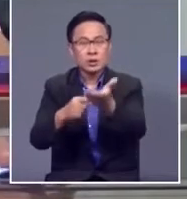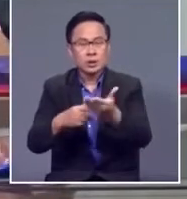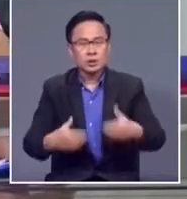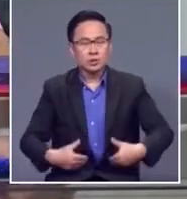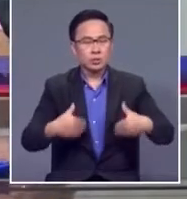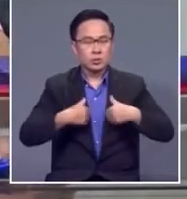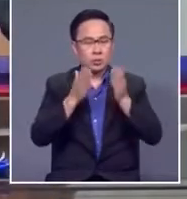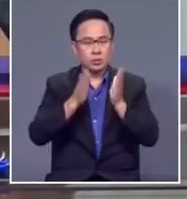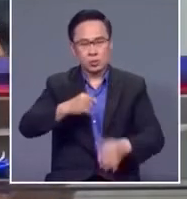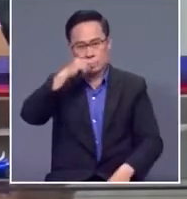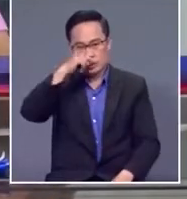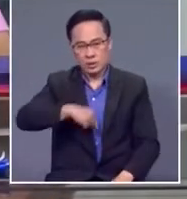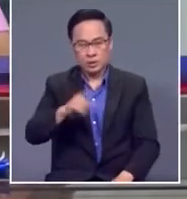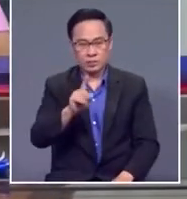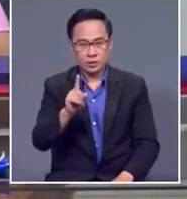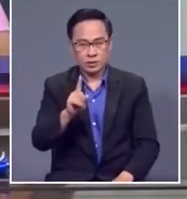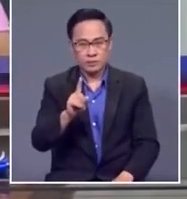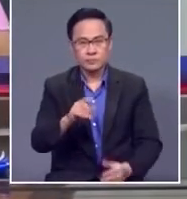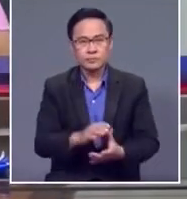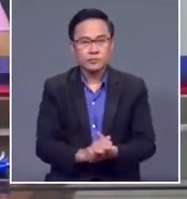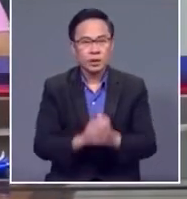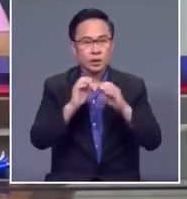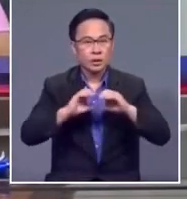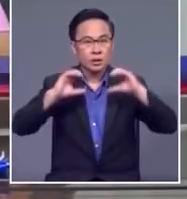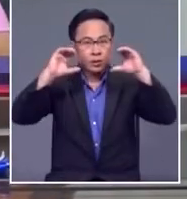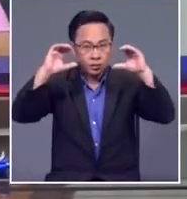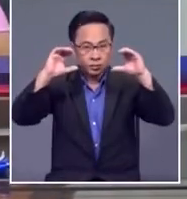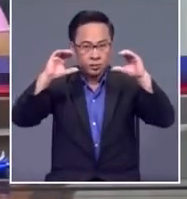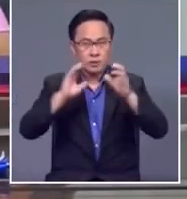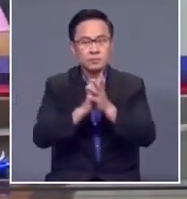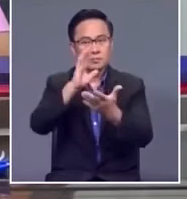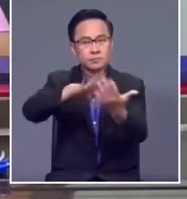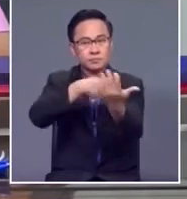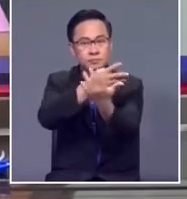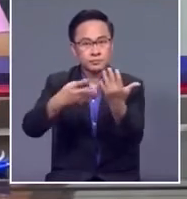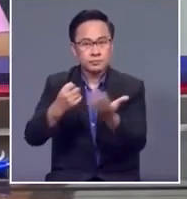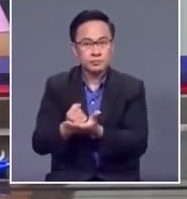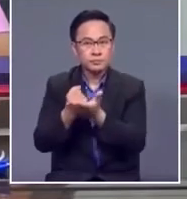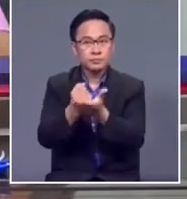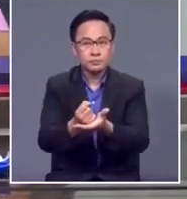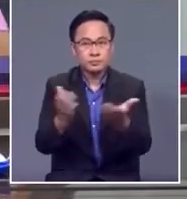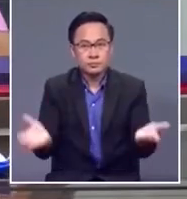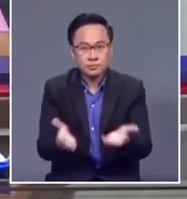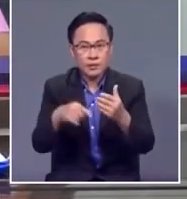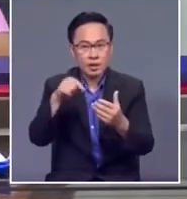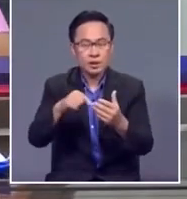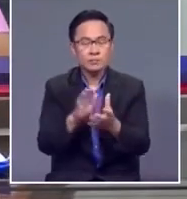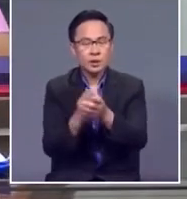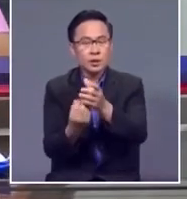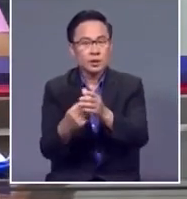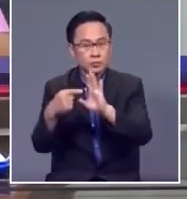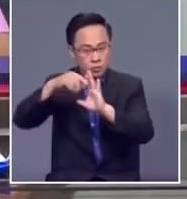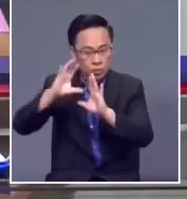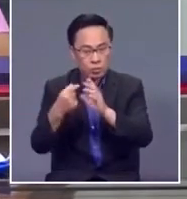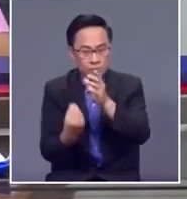นไทยนั่นเองนะครับเนื่องจากทางรัฐบาลนะก็มีนโยบายในการที่จะทำให้เป็นเมืองสมุนไพรนะครับตลอดจนนโ